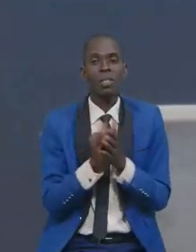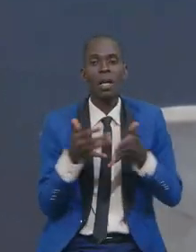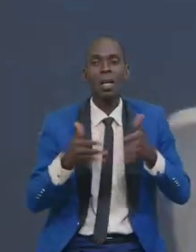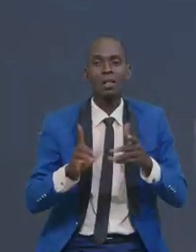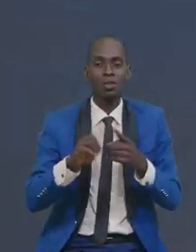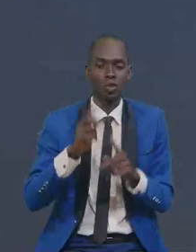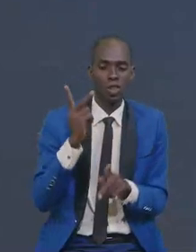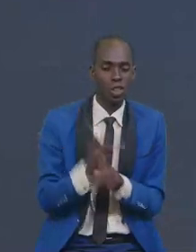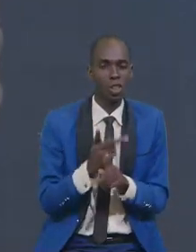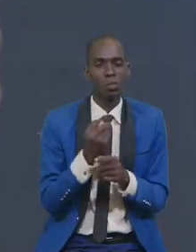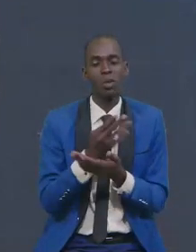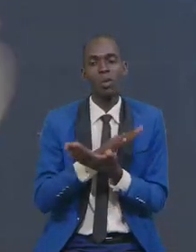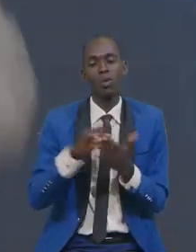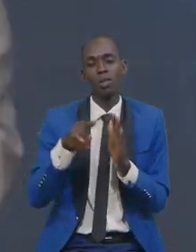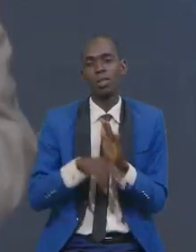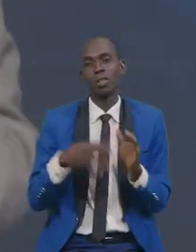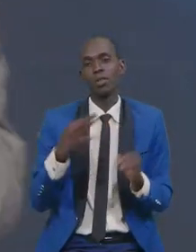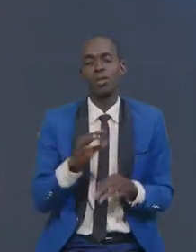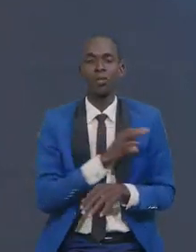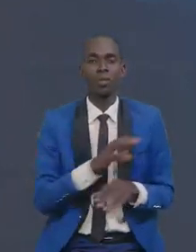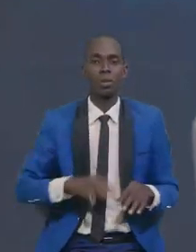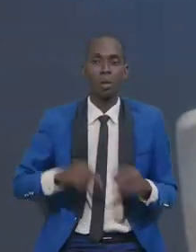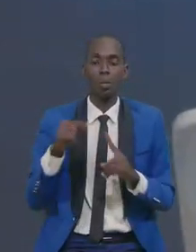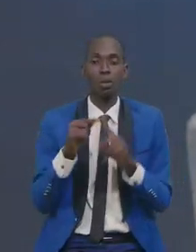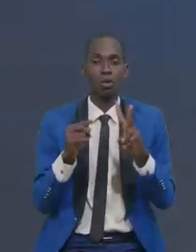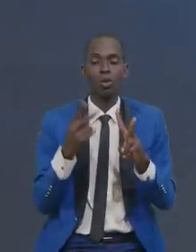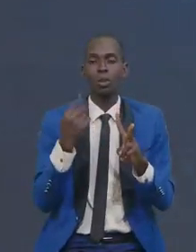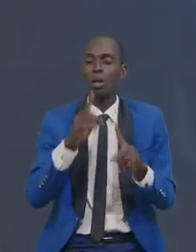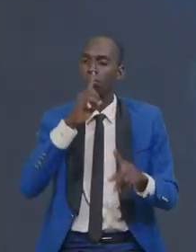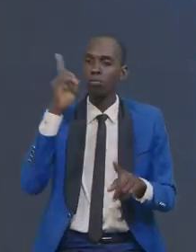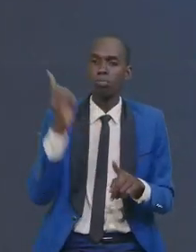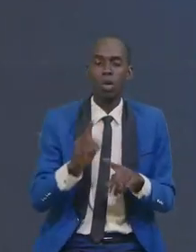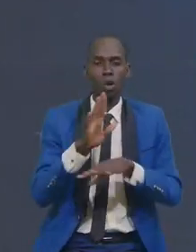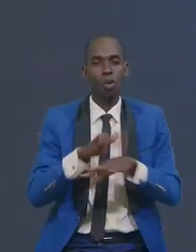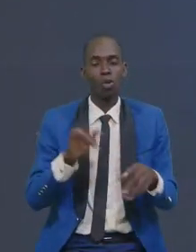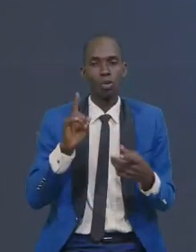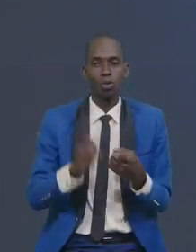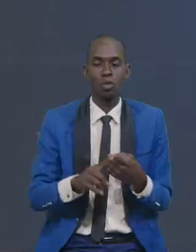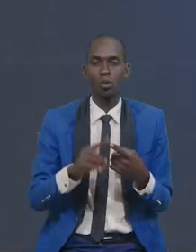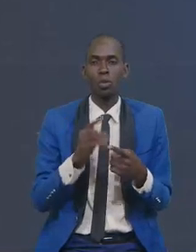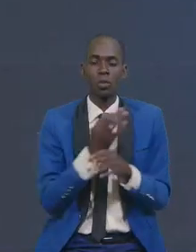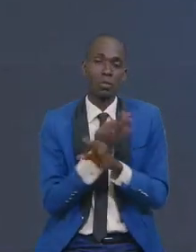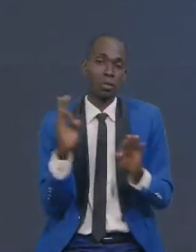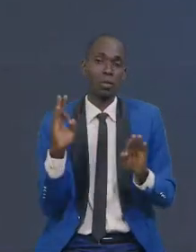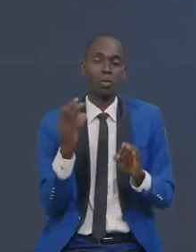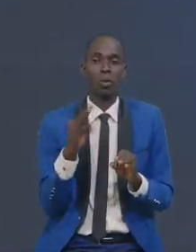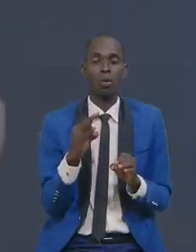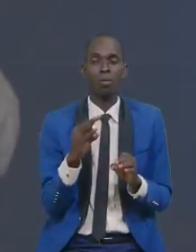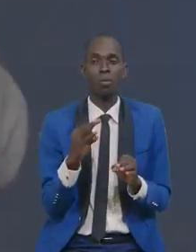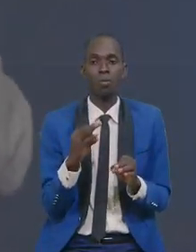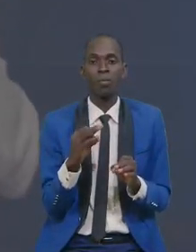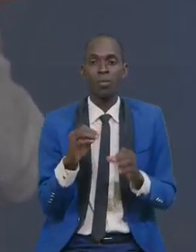de maintenir la sainteté de vie. Donc, l'appel confirmé à la libération dans la sainteté. Troisième point